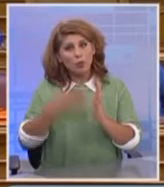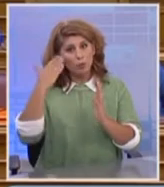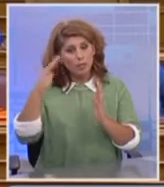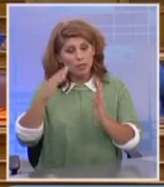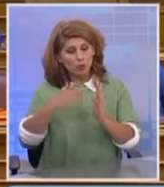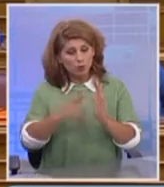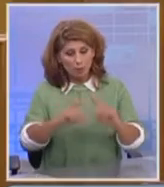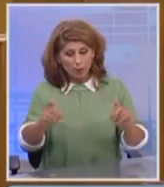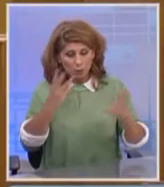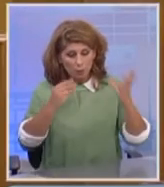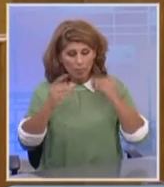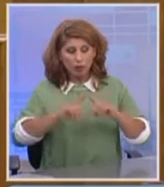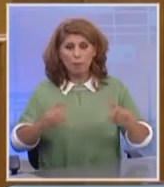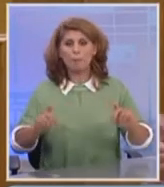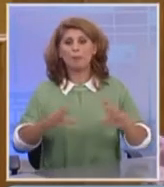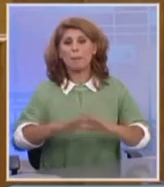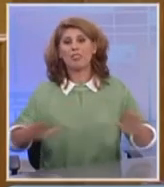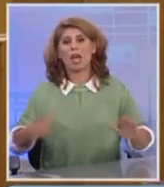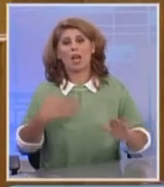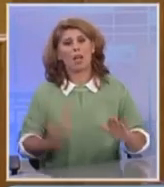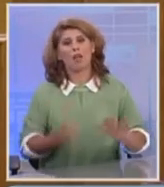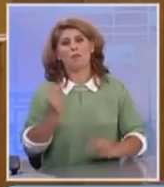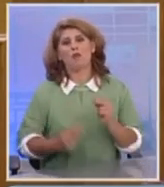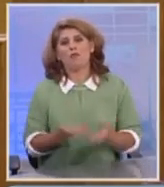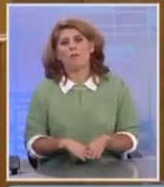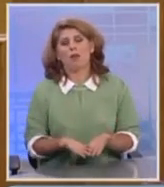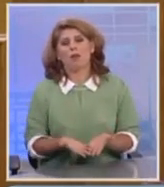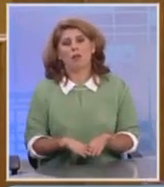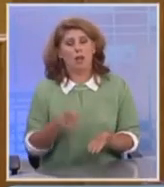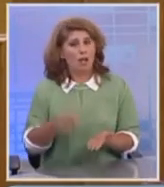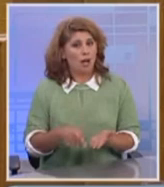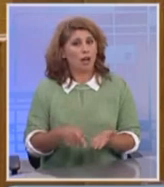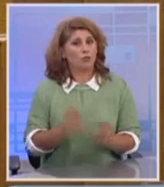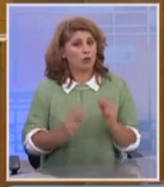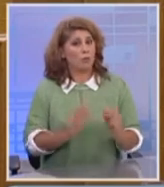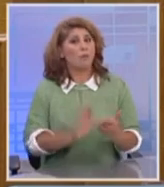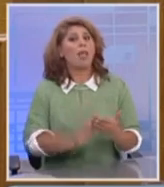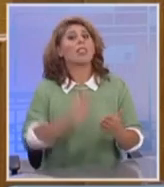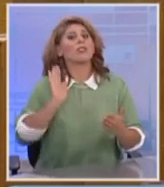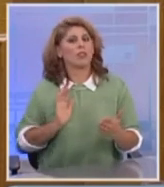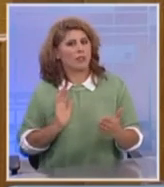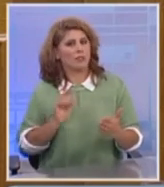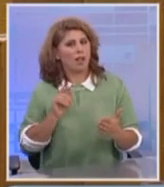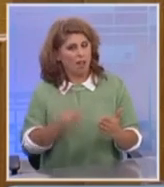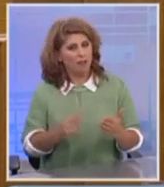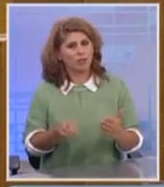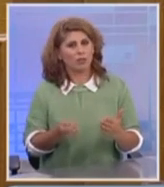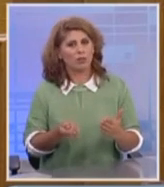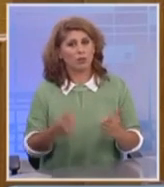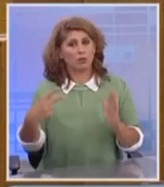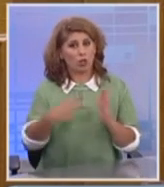μας, είναι το κύριο πρόβλημα. Και αυτό το περιεχόμενο που το κρατάτε ανέπαφο καθορίστηκε από